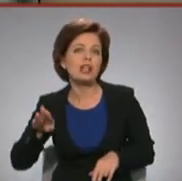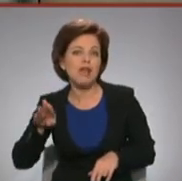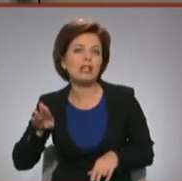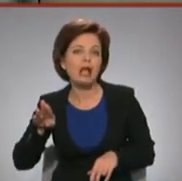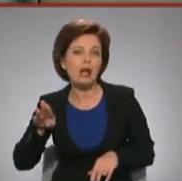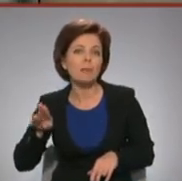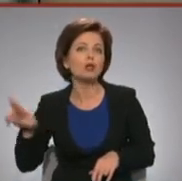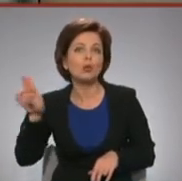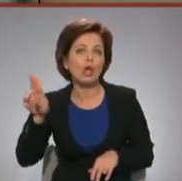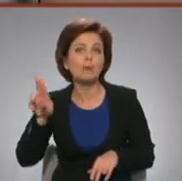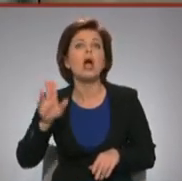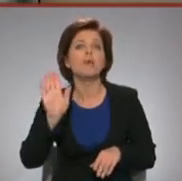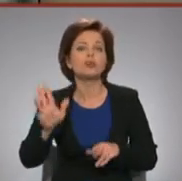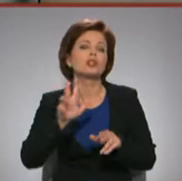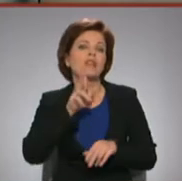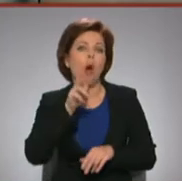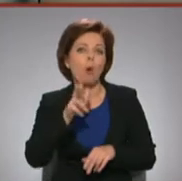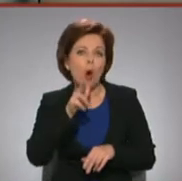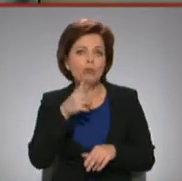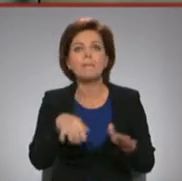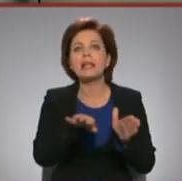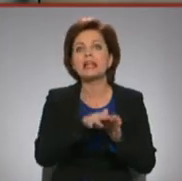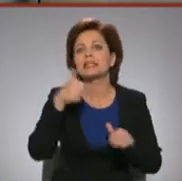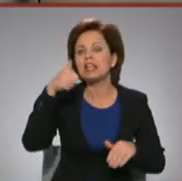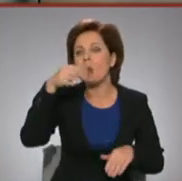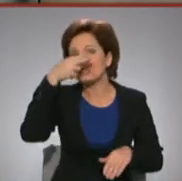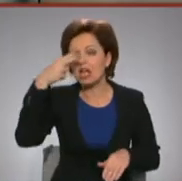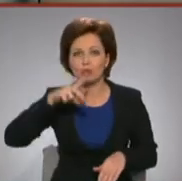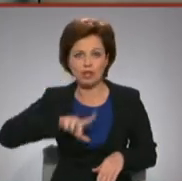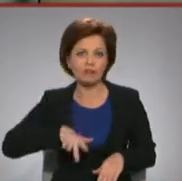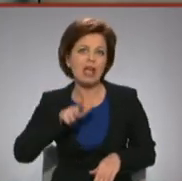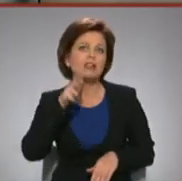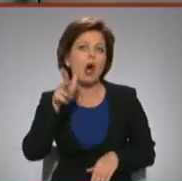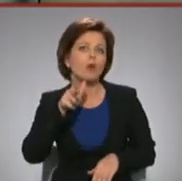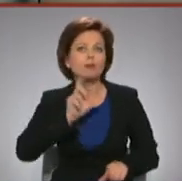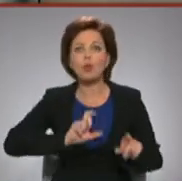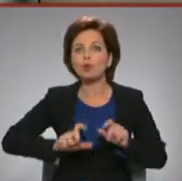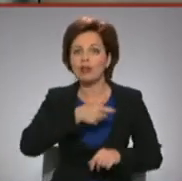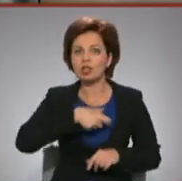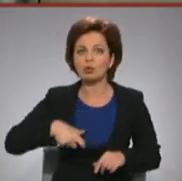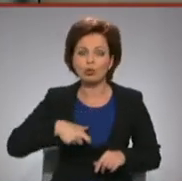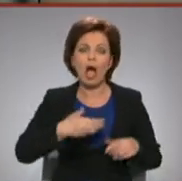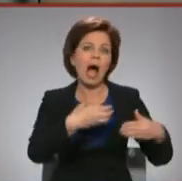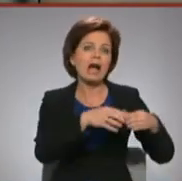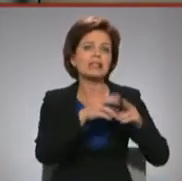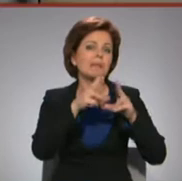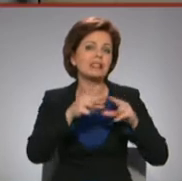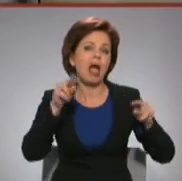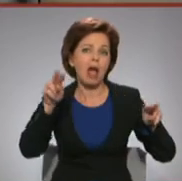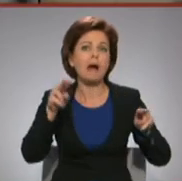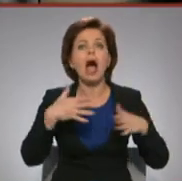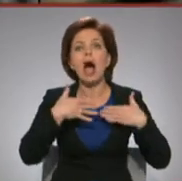pulcēs dalībniekus no Igaunijas, Lietuvas un Latvijas. Daugavpils universitātes studentu deju ansamblis Laime jau aktīvi